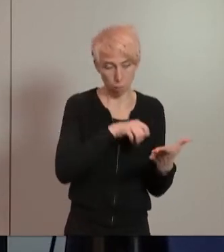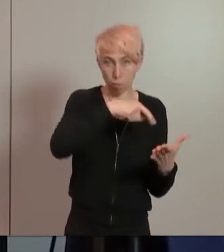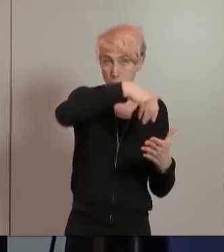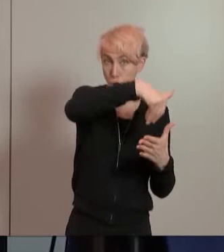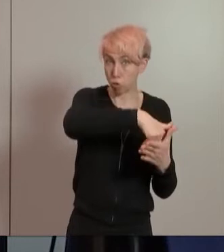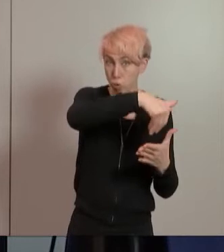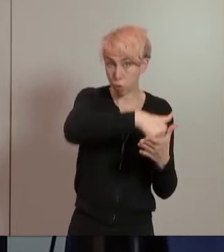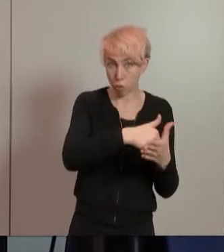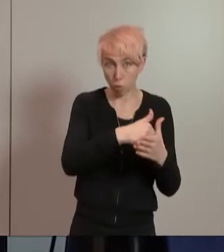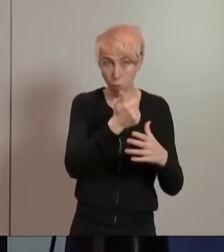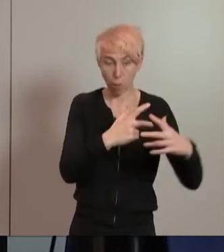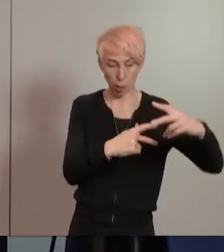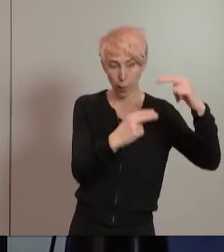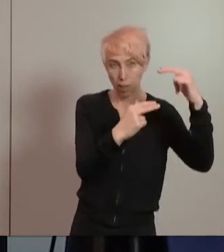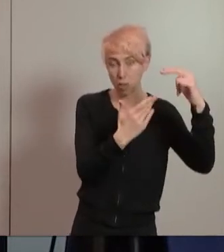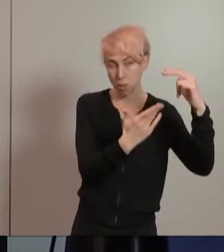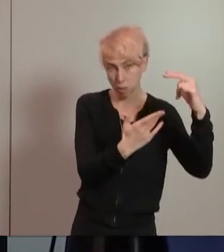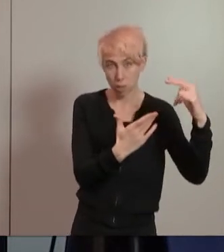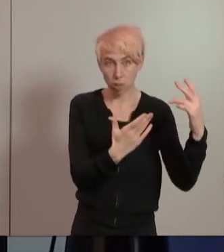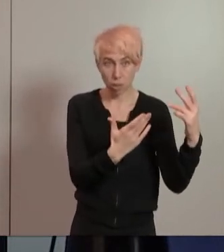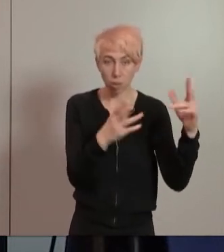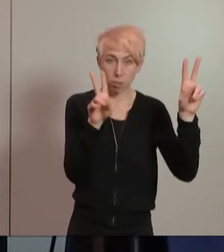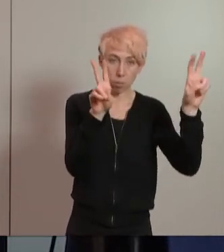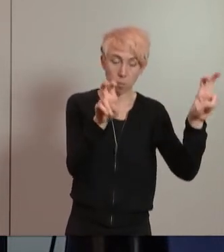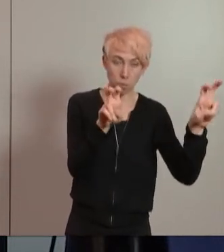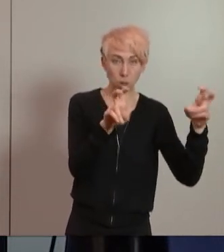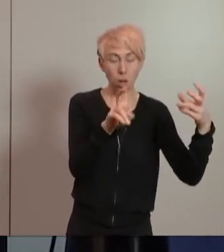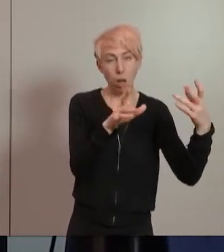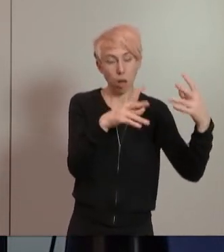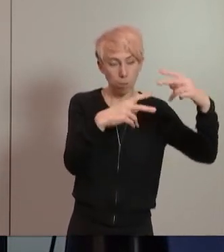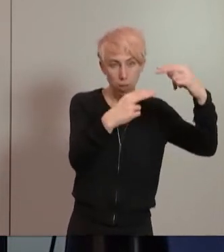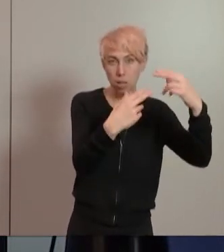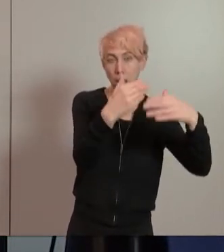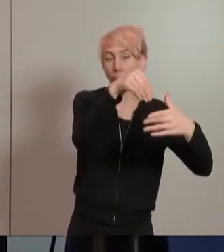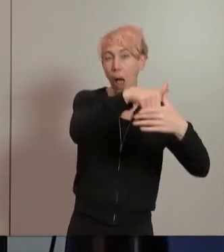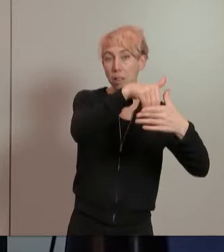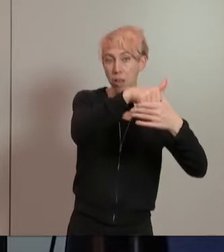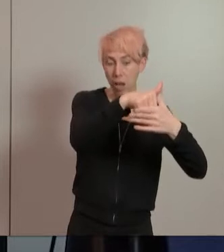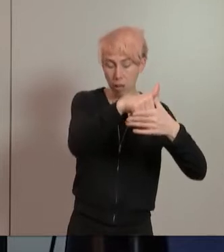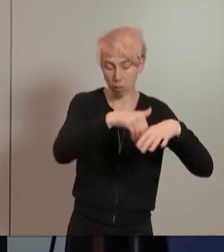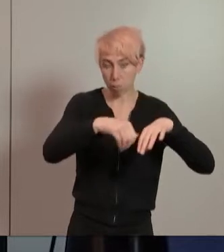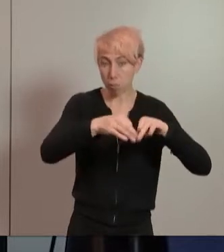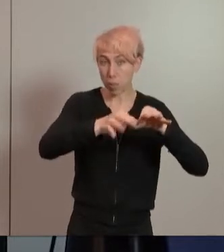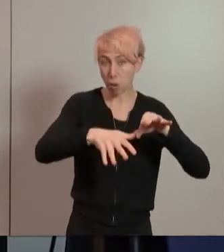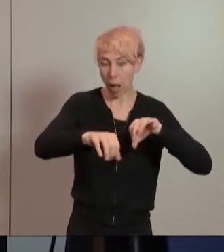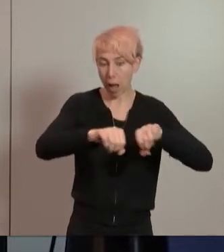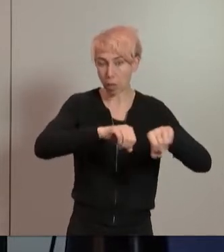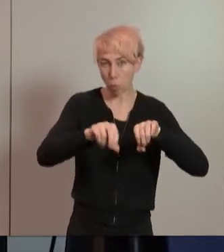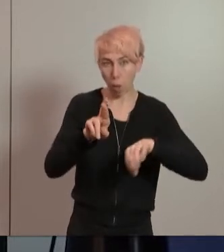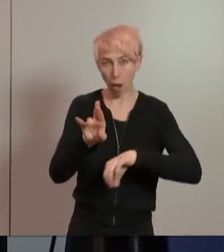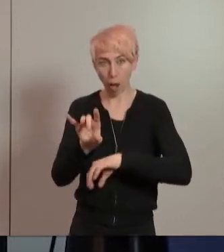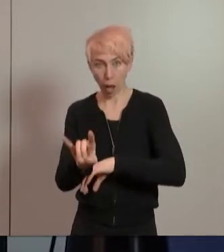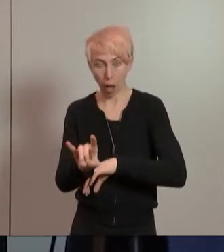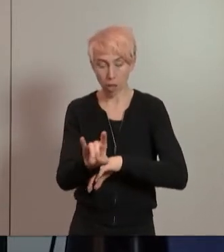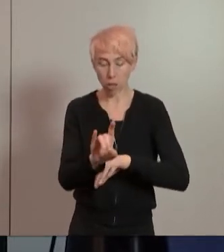comporte une première partie qui est dit volet interne et qui concerne le bilan des actions conduites au titre des ressources humaines de la